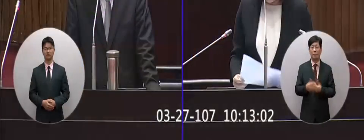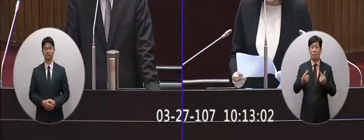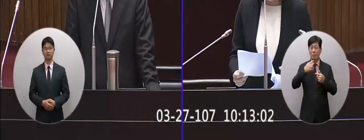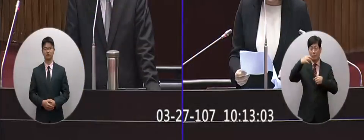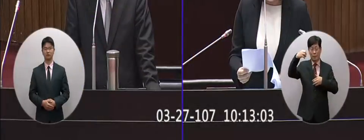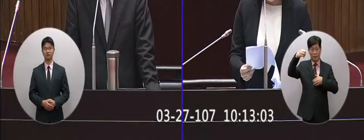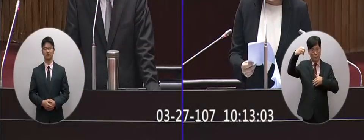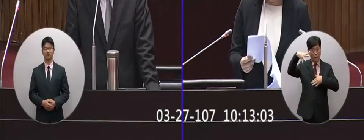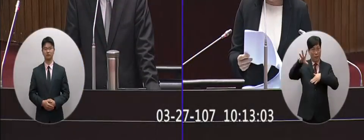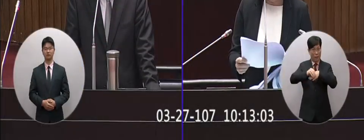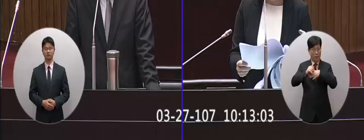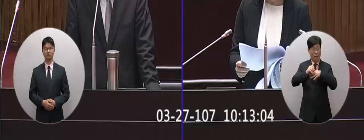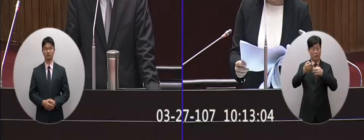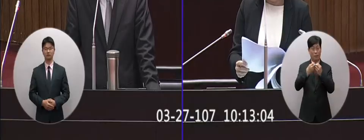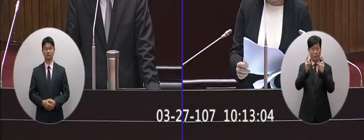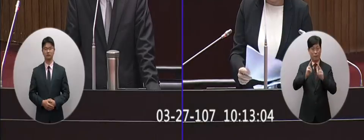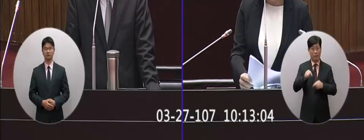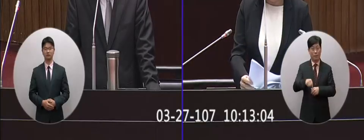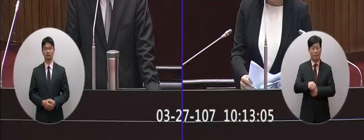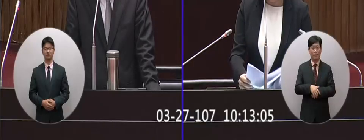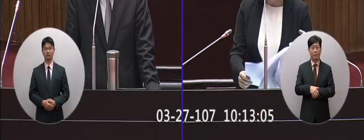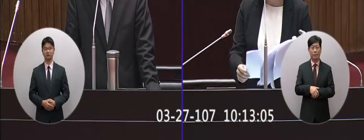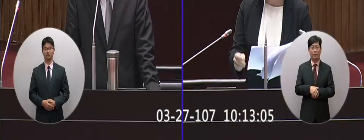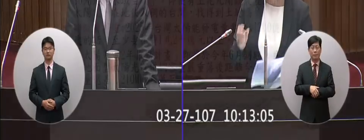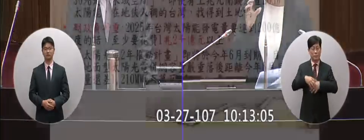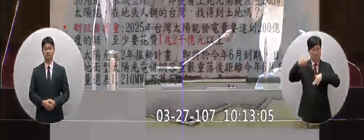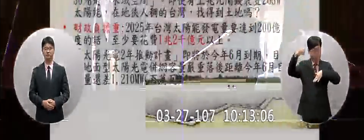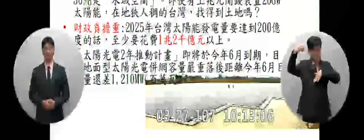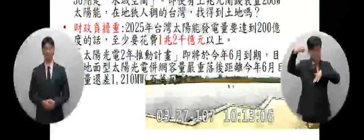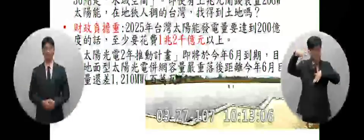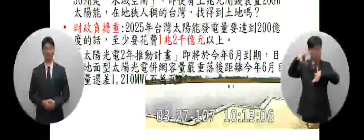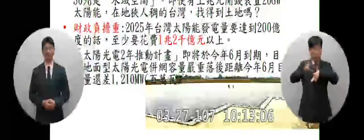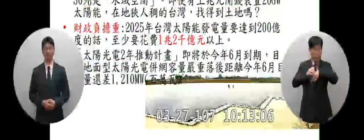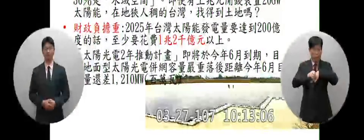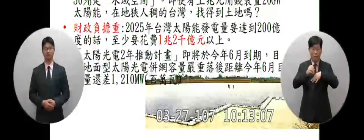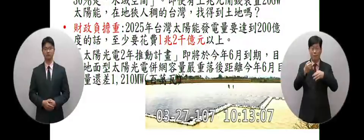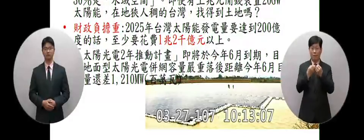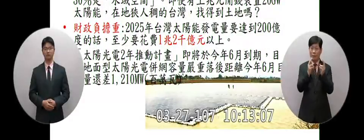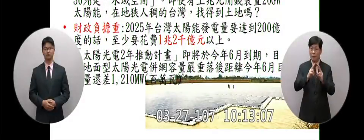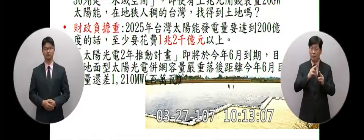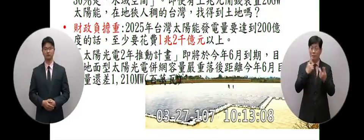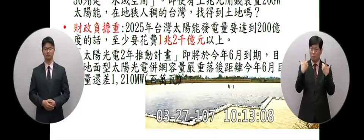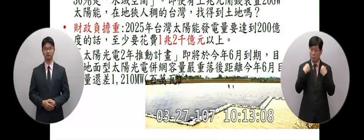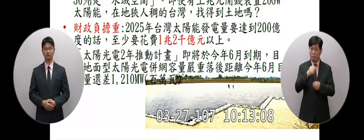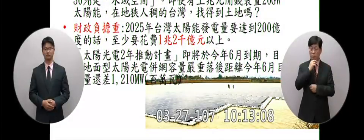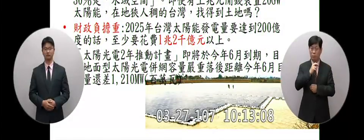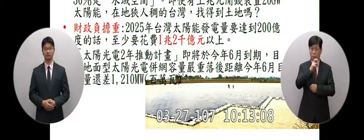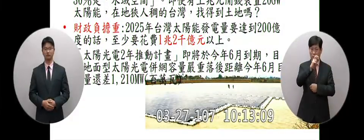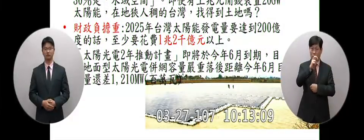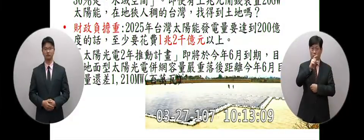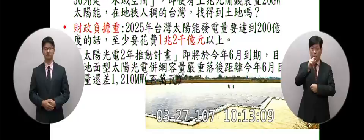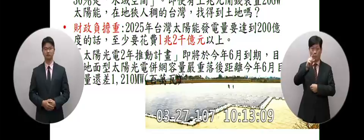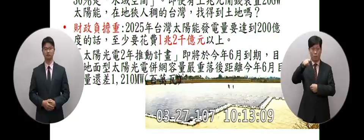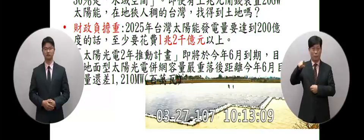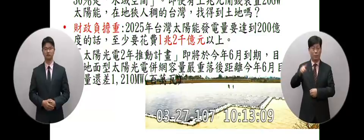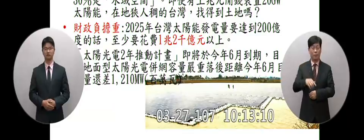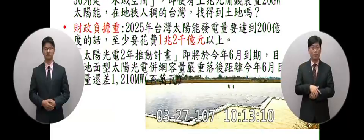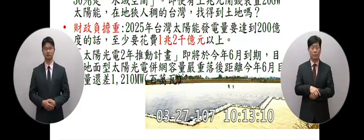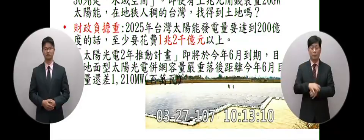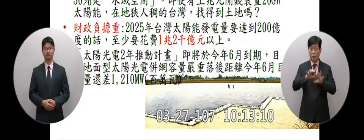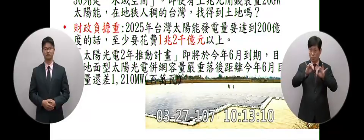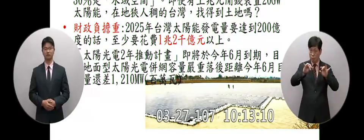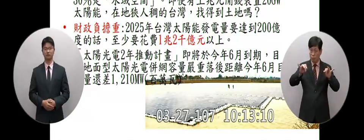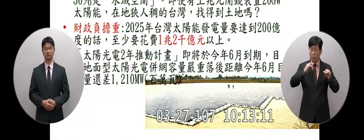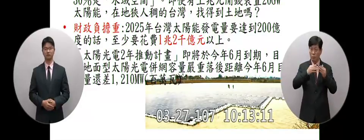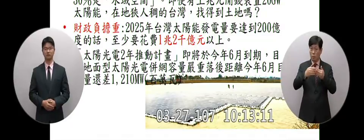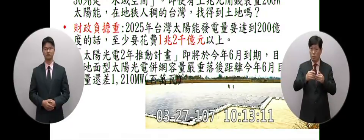阳能的发电，因为太阳能发电我们定调是20 GW，土地的